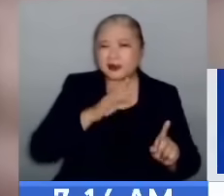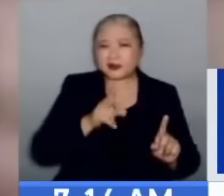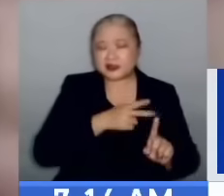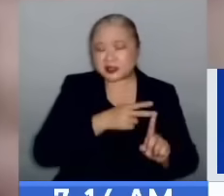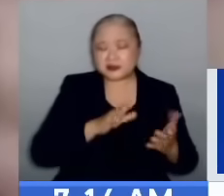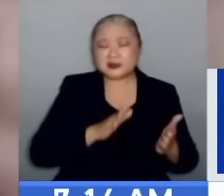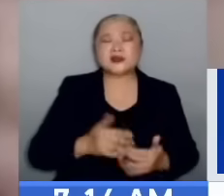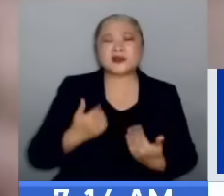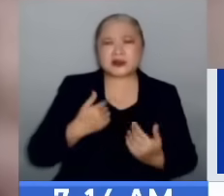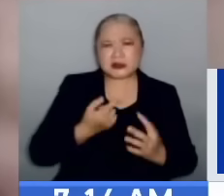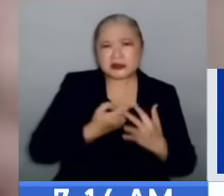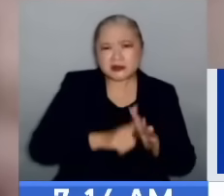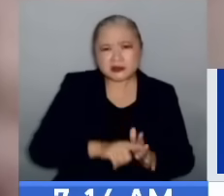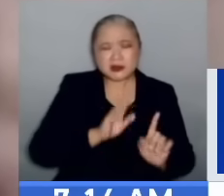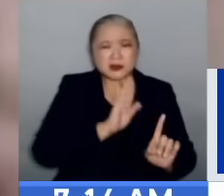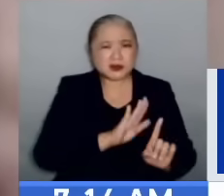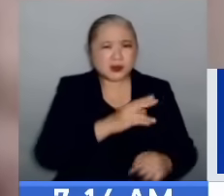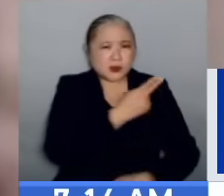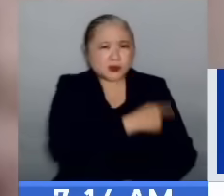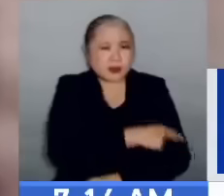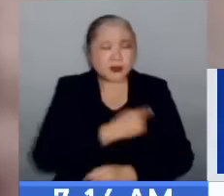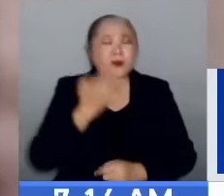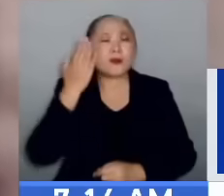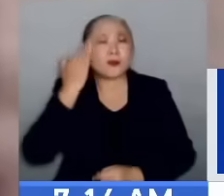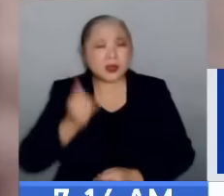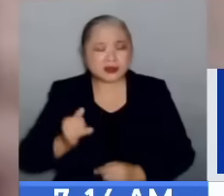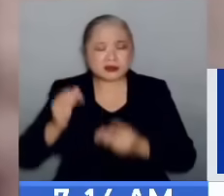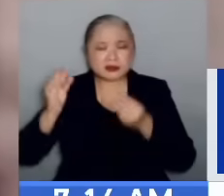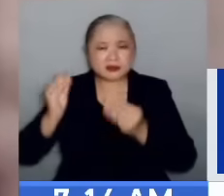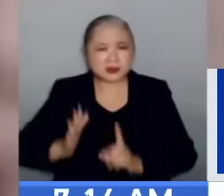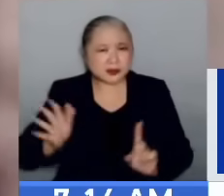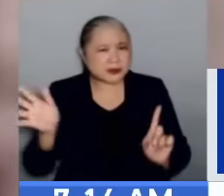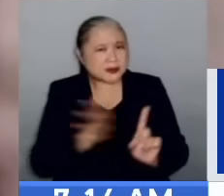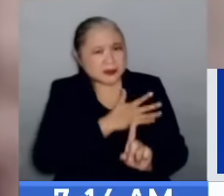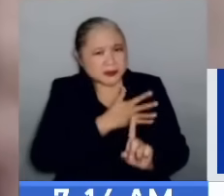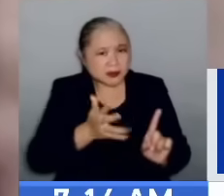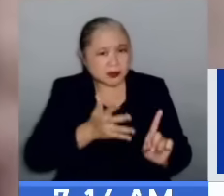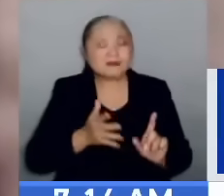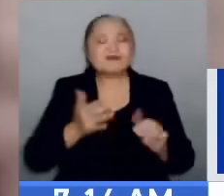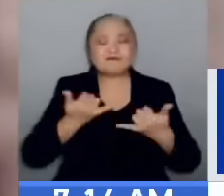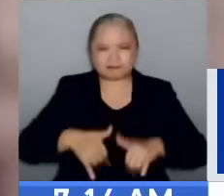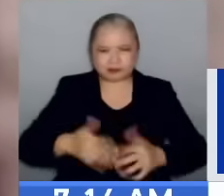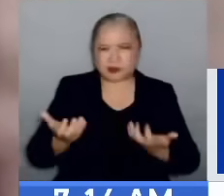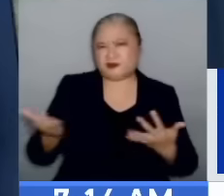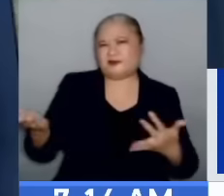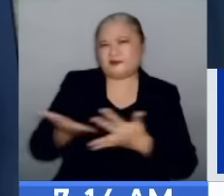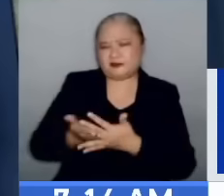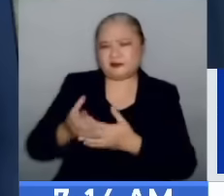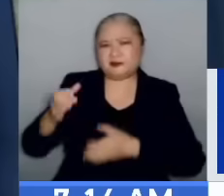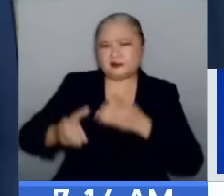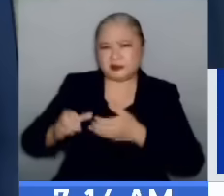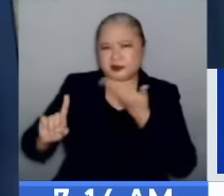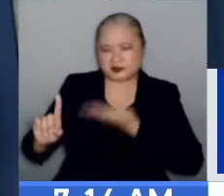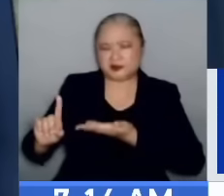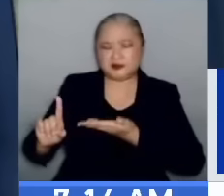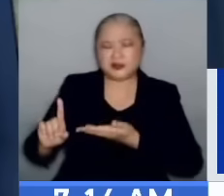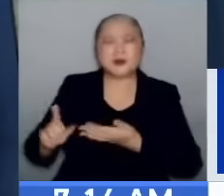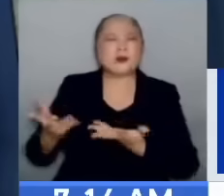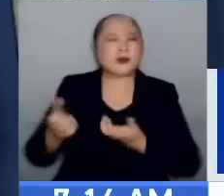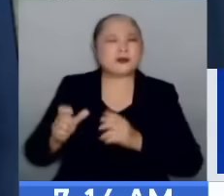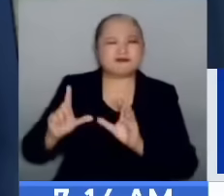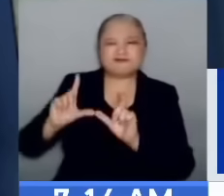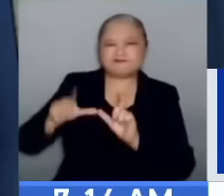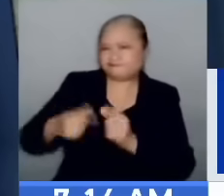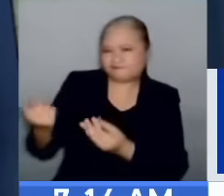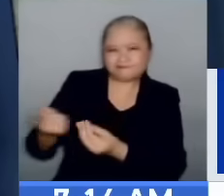kanyang anak sa umunoy pananampal, kaya gusto pa rin nilang masampahan ng reklamo ang guro at matanggalan ng lisensya. Dati na itinanggi ng guro